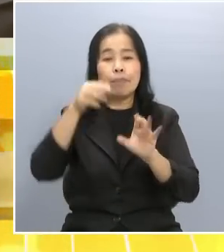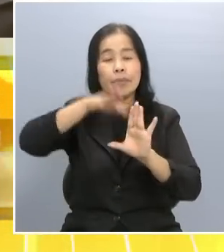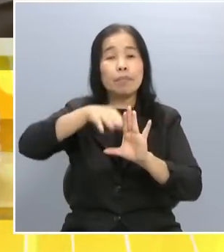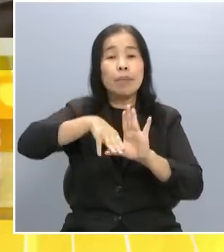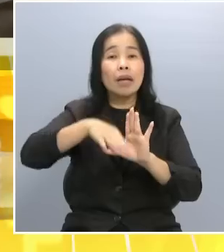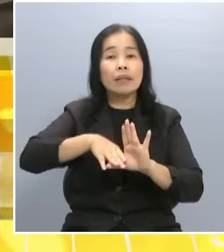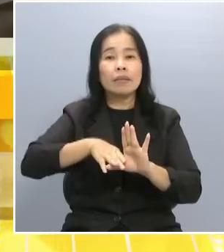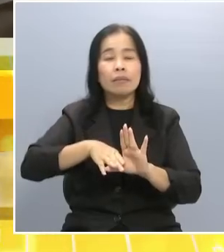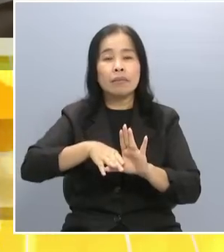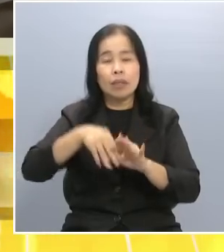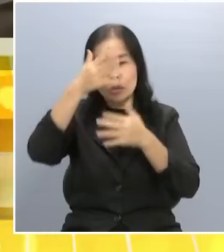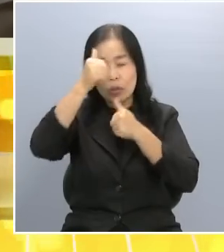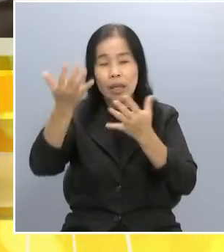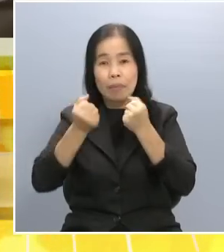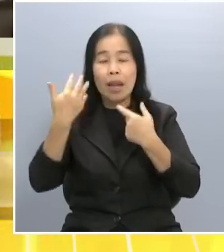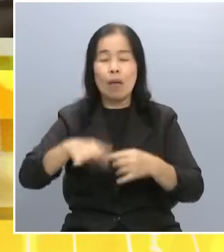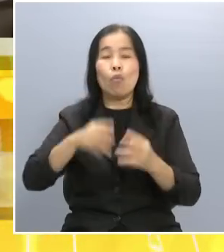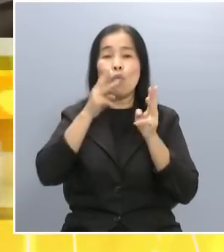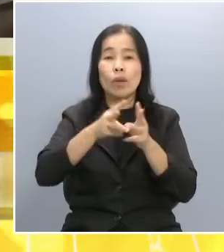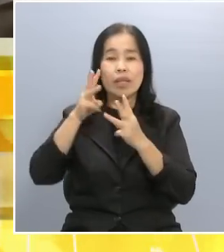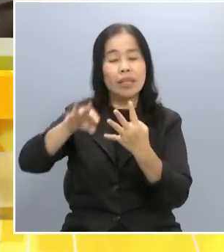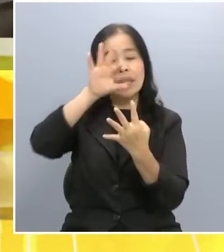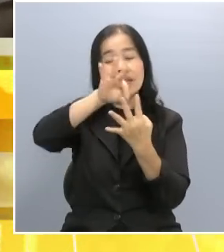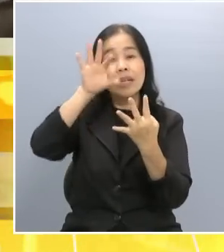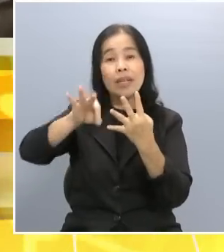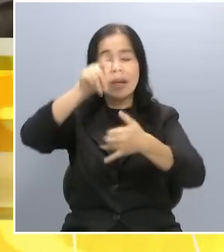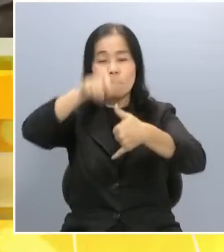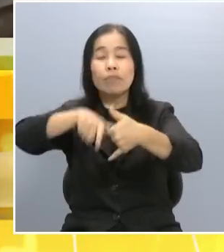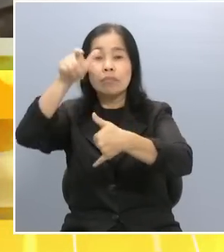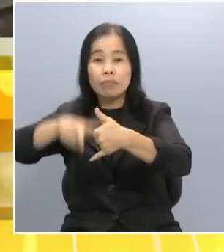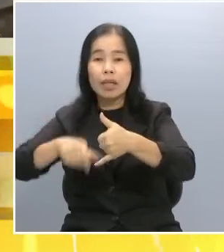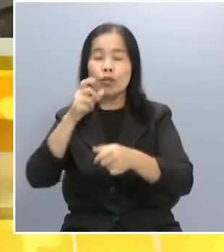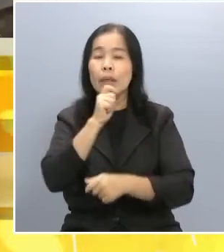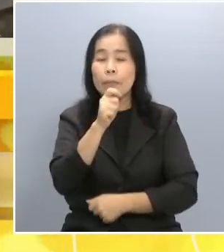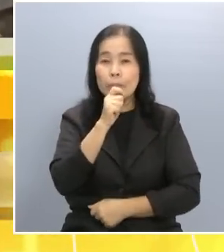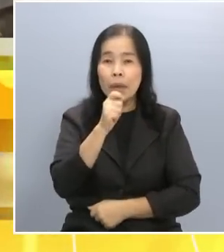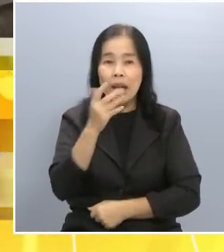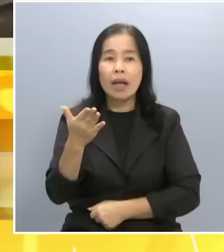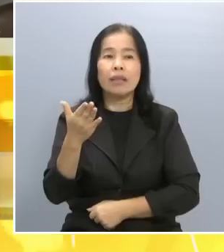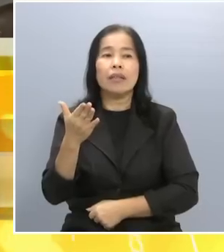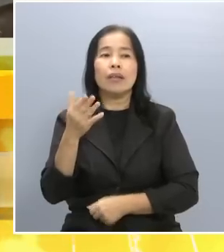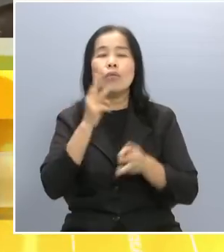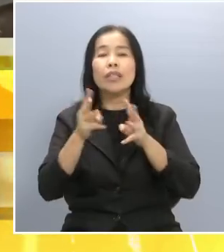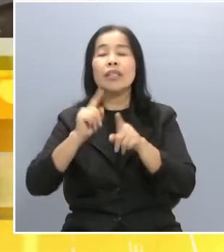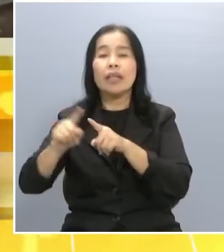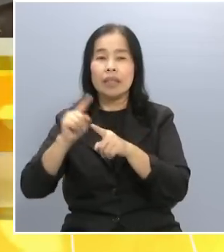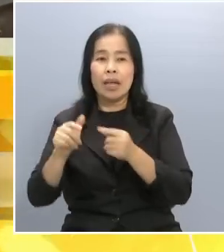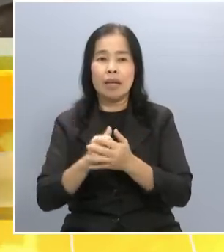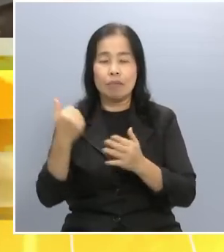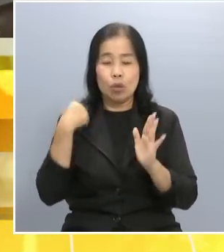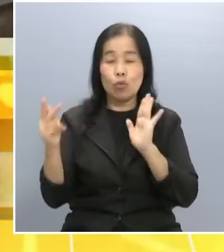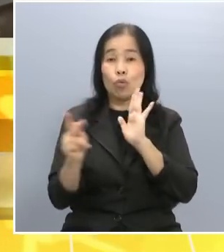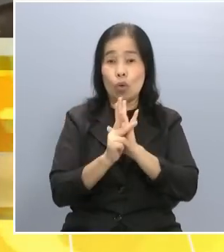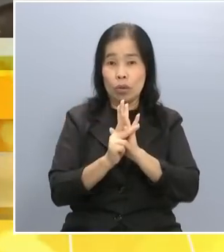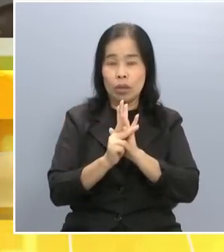การสมัครแล้วเนี่ยก็จะใช้วิธีการคัดเลือกนะครับไม่ว่าจะเป็นเรื่องของการสอบสัมภาษณ์หรือวิธีการอื่นใดแต่มีกฎกตร.มีเงื่อน